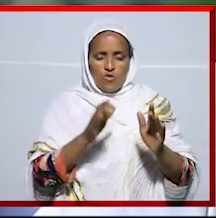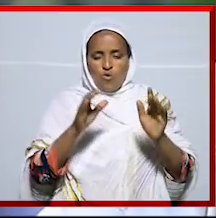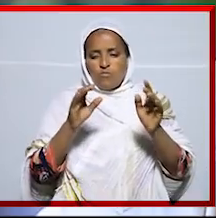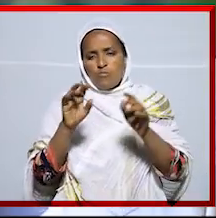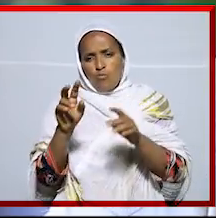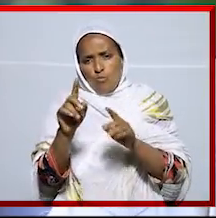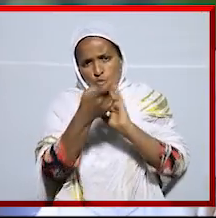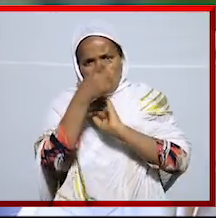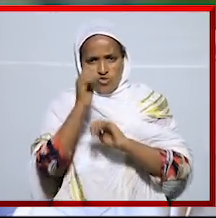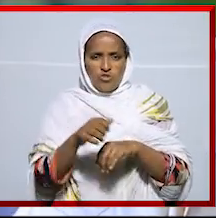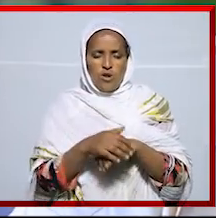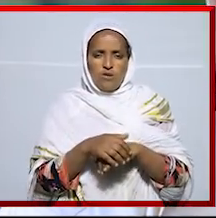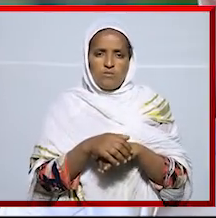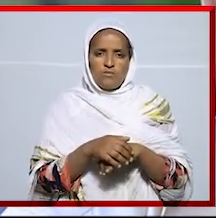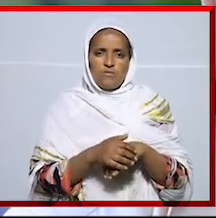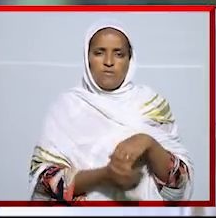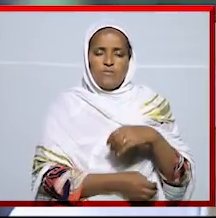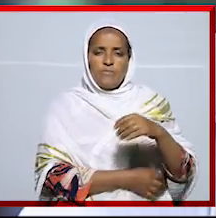መሆን ይችላል።